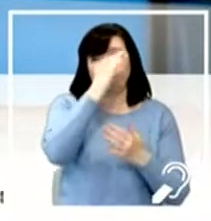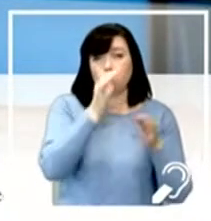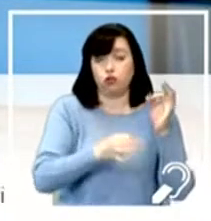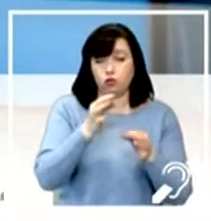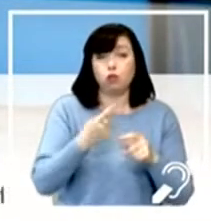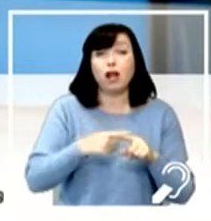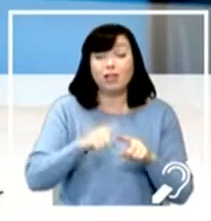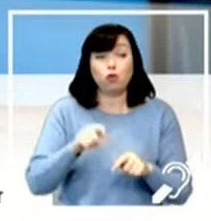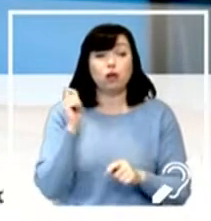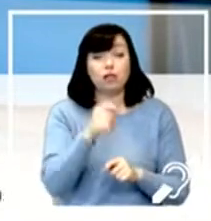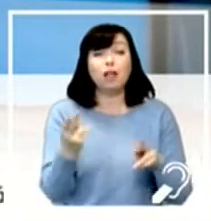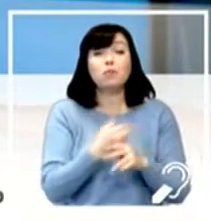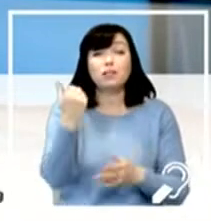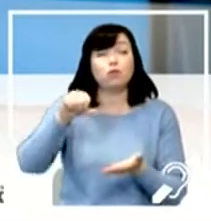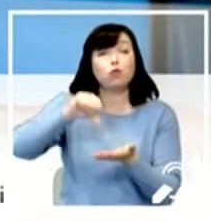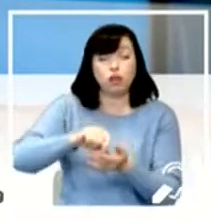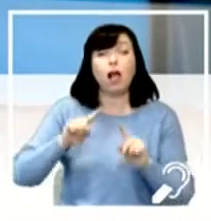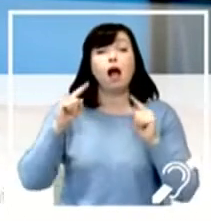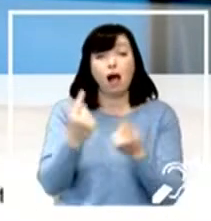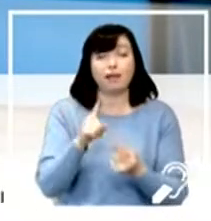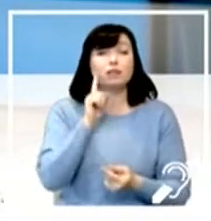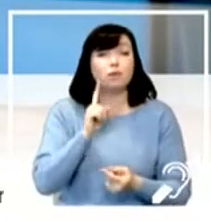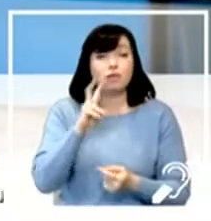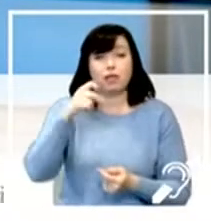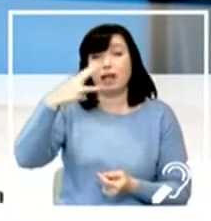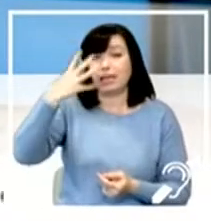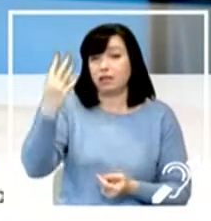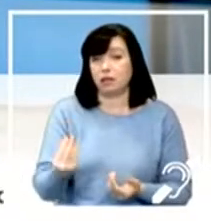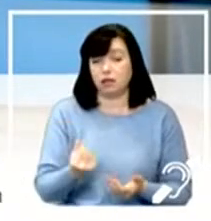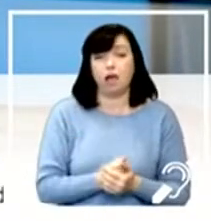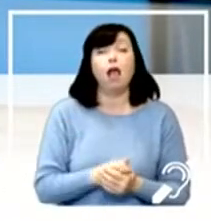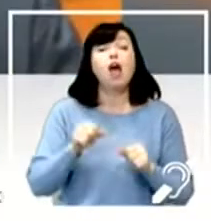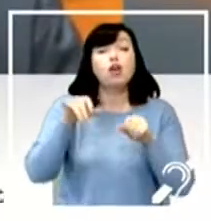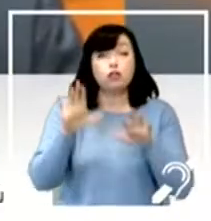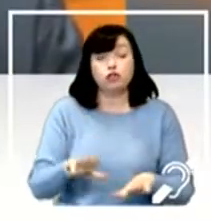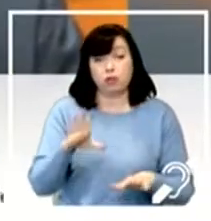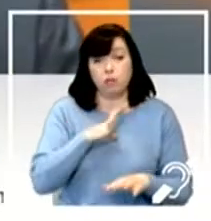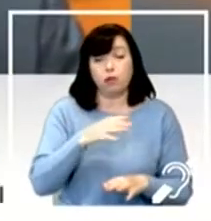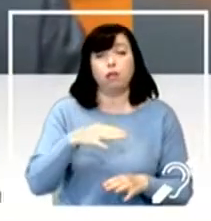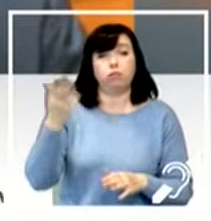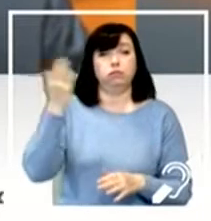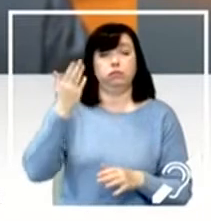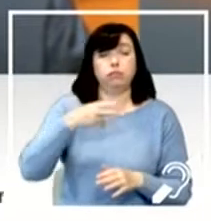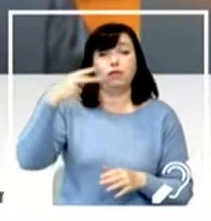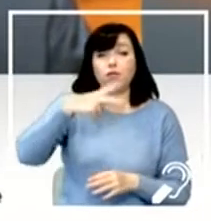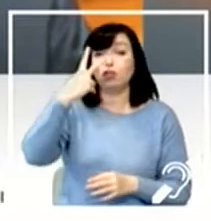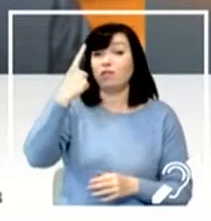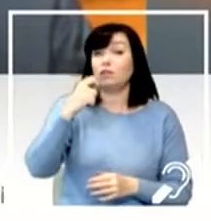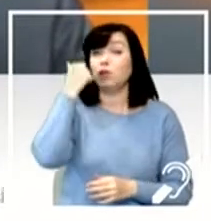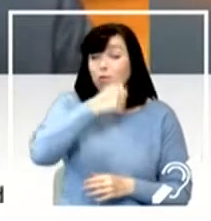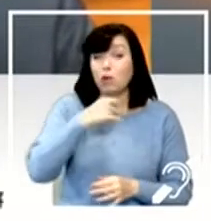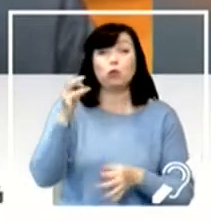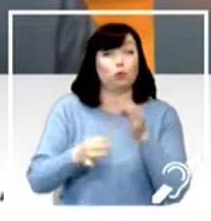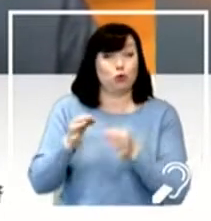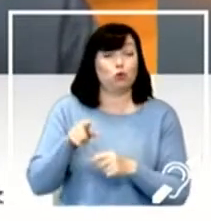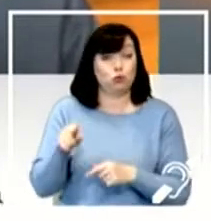care i-a aplicat în lipsă măsura de arest preventiv pentru 30 de zile. Decizia a fost pronunțată încă în anul 2021 de